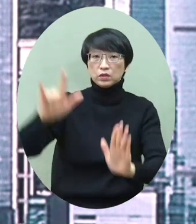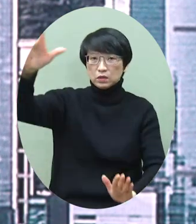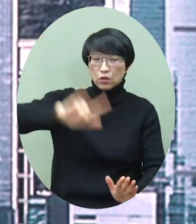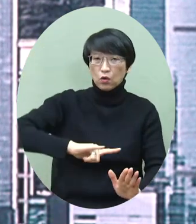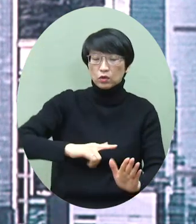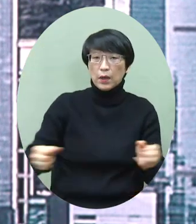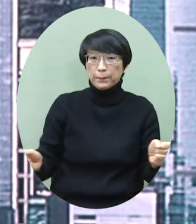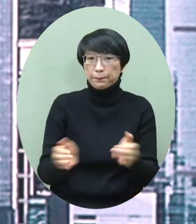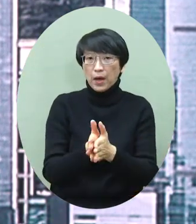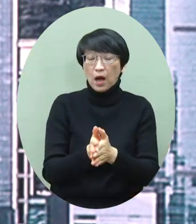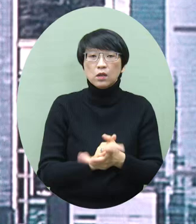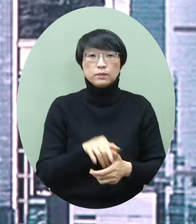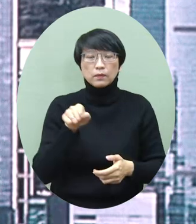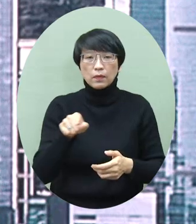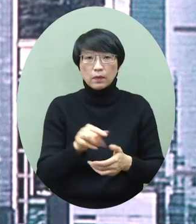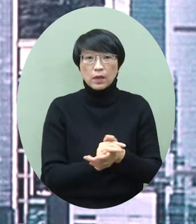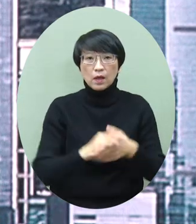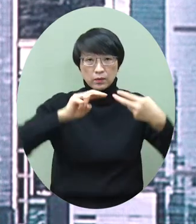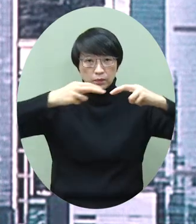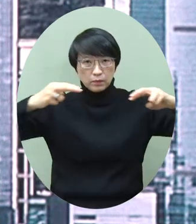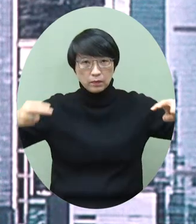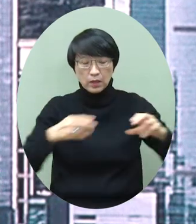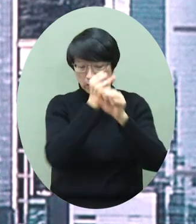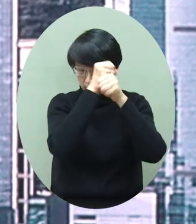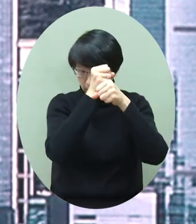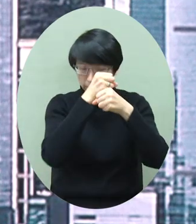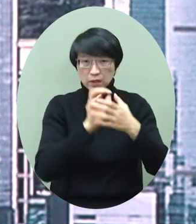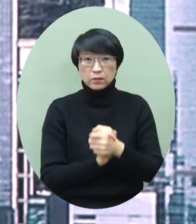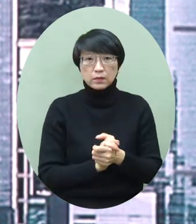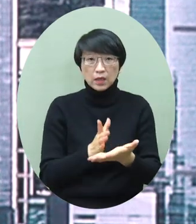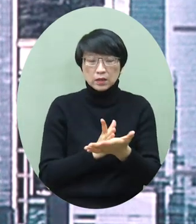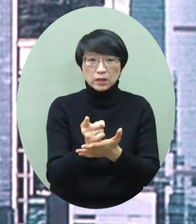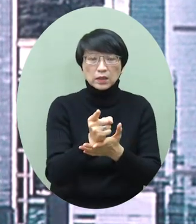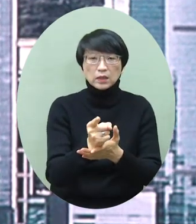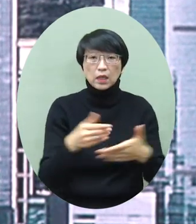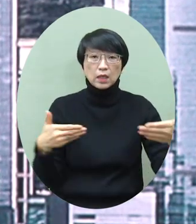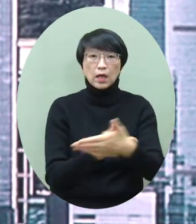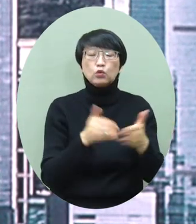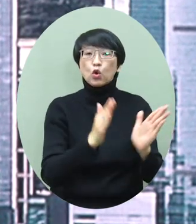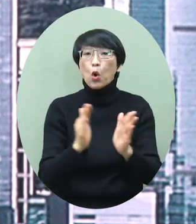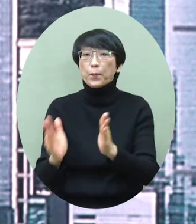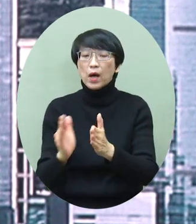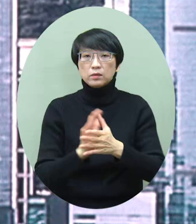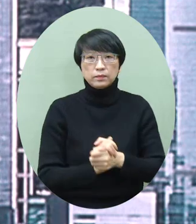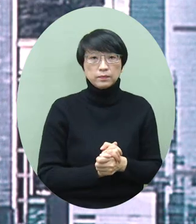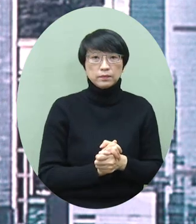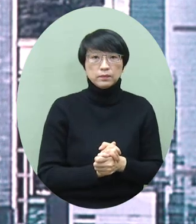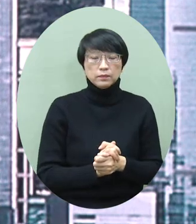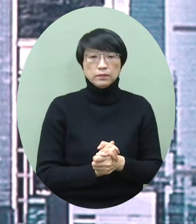括咧係嗰個核酸檢測，同埋咧係指定交通安排嚇。咁我喺呢方面咧我都講一